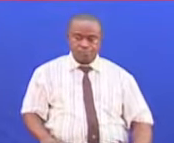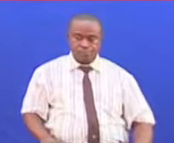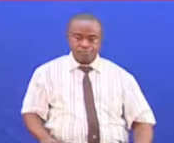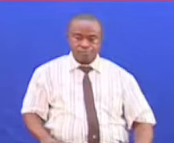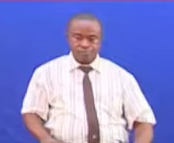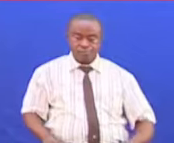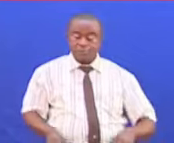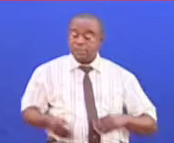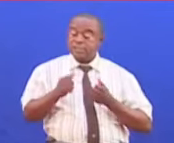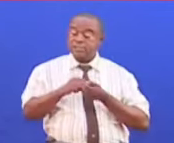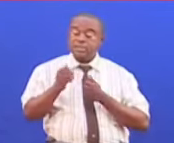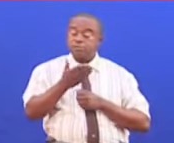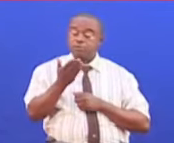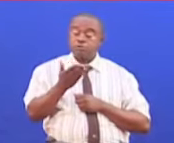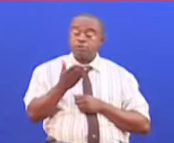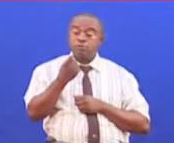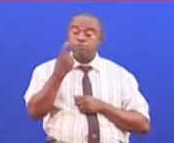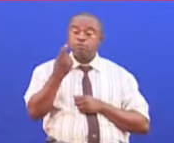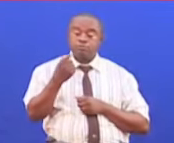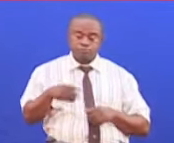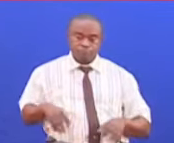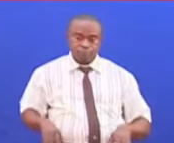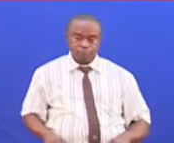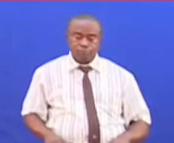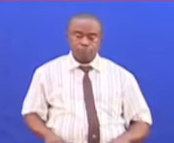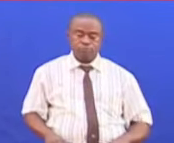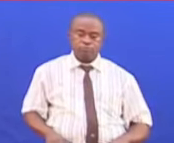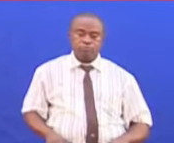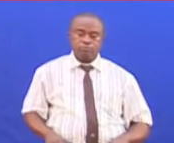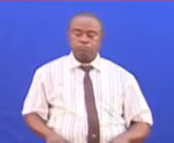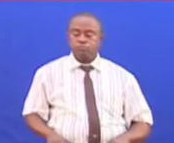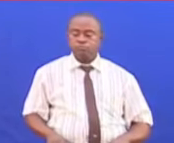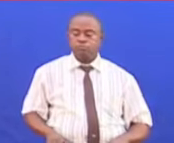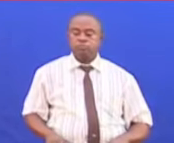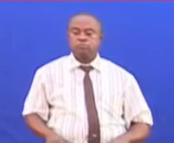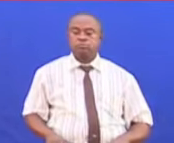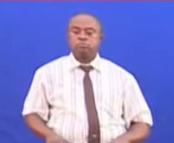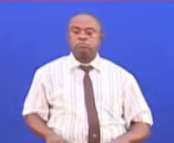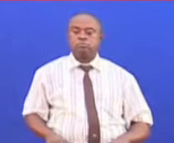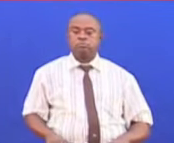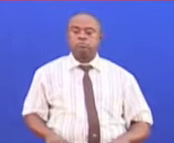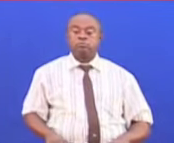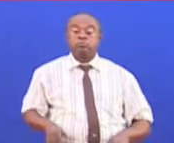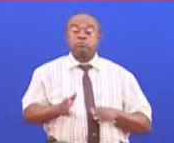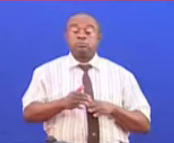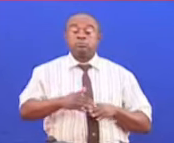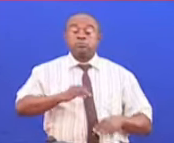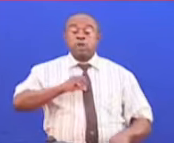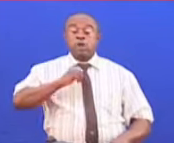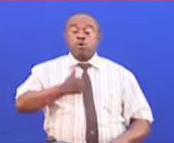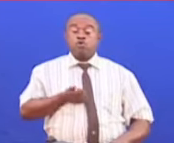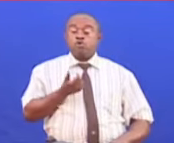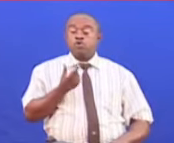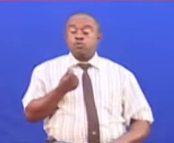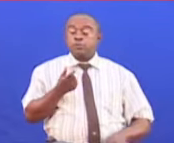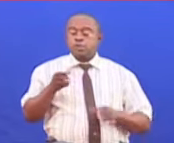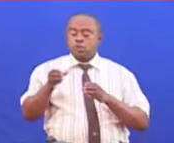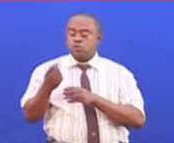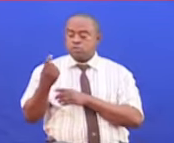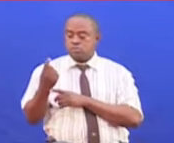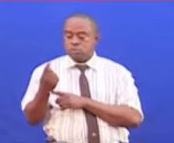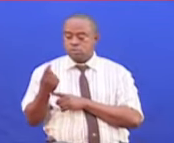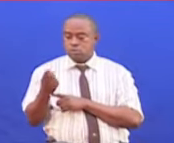chang moto ziz baina ni Kama ifu vyo moja kuruhs feda za kundi moja